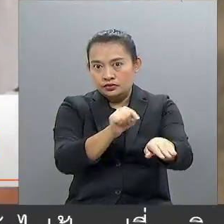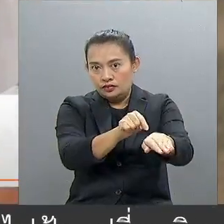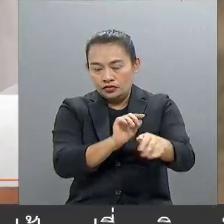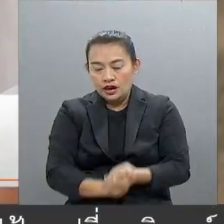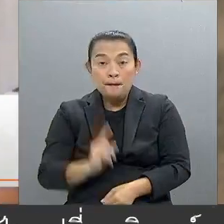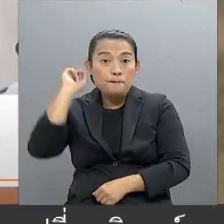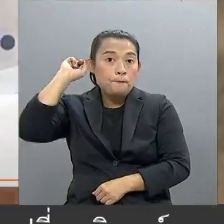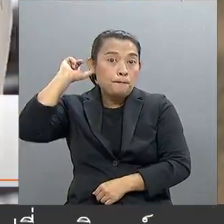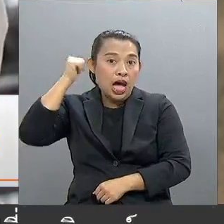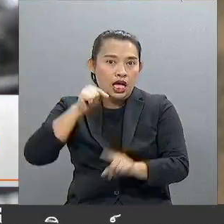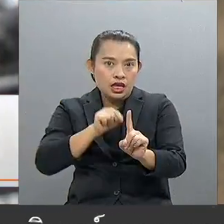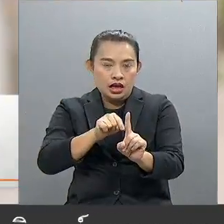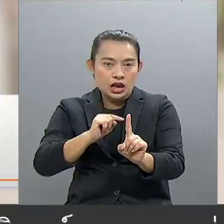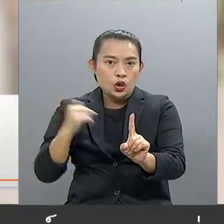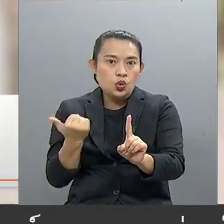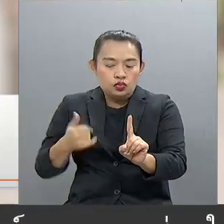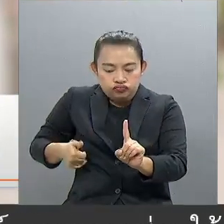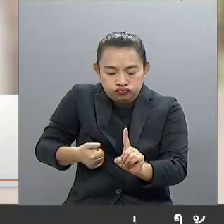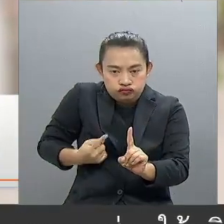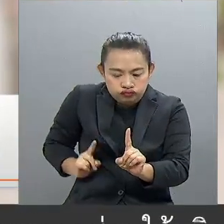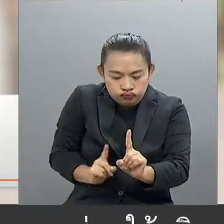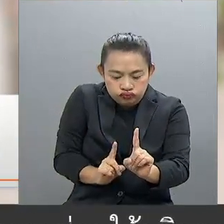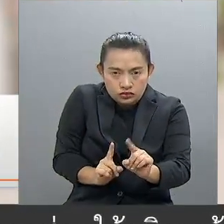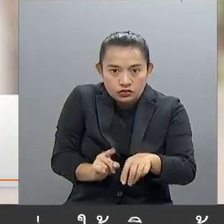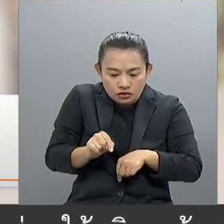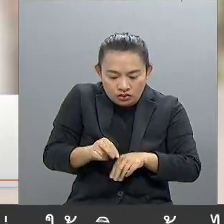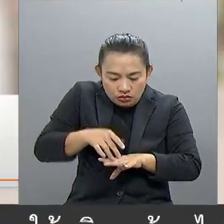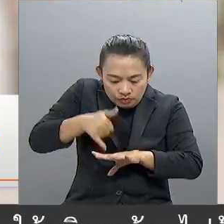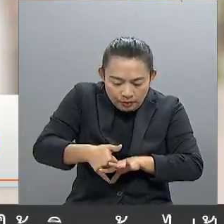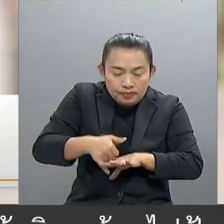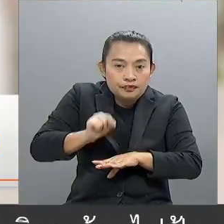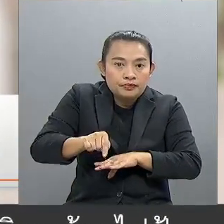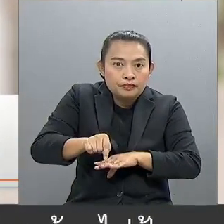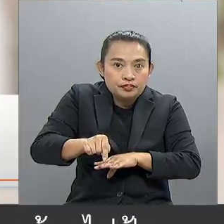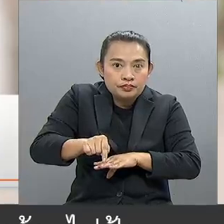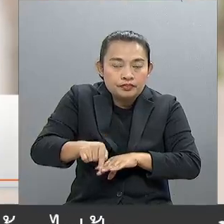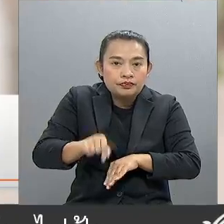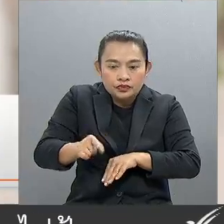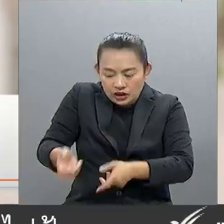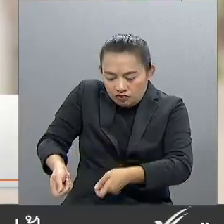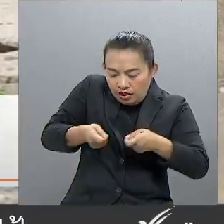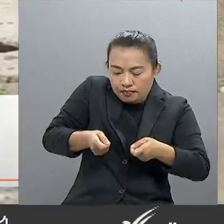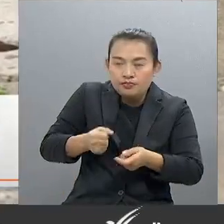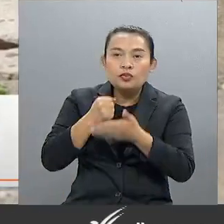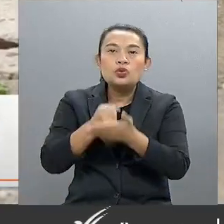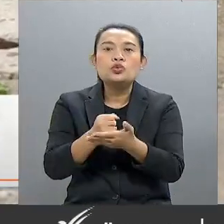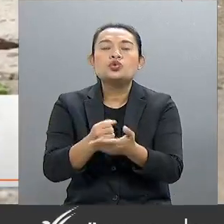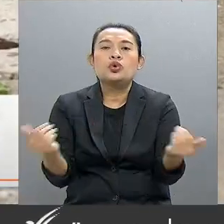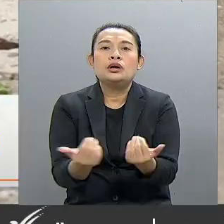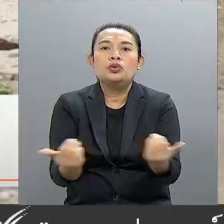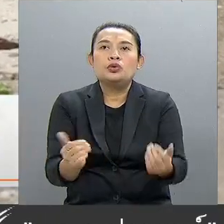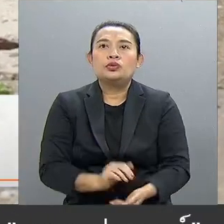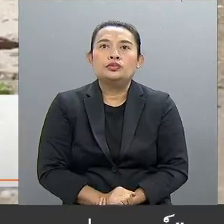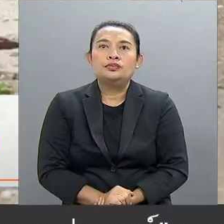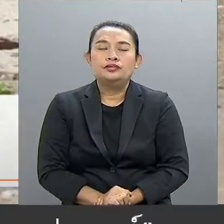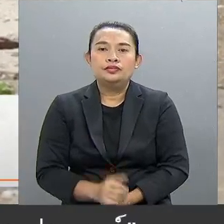าวพลาดขาพลัดตกลงไปในท่อระบายน้ำจากนั้นพ่อแม่ก็ช่วยกันดึงขาลูกสาวออกมาเนี่ยนะคะแล้วก็พ